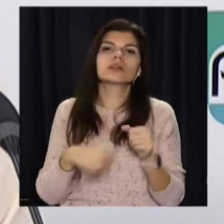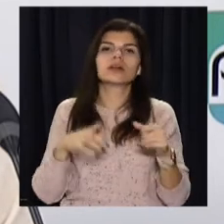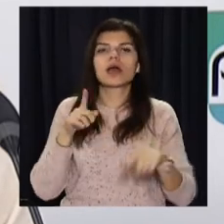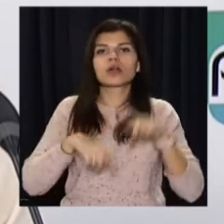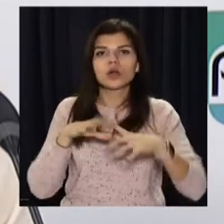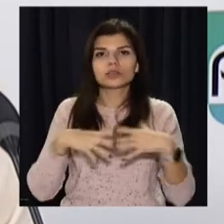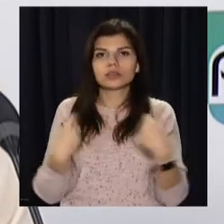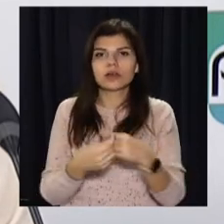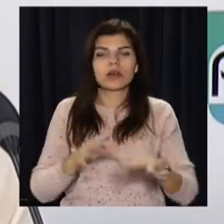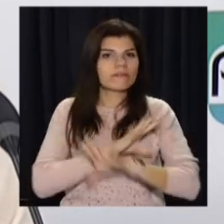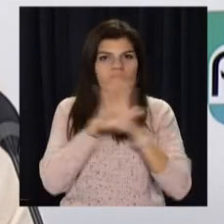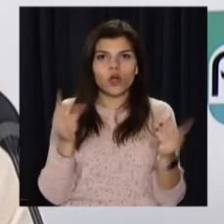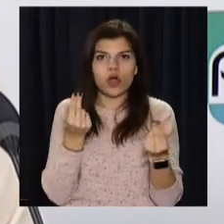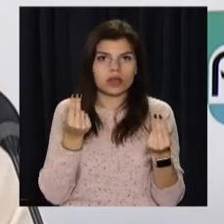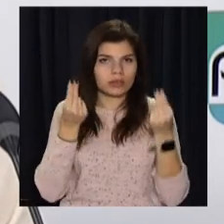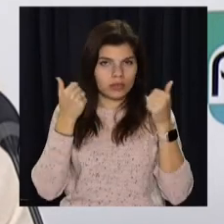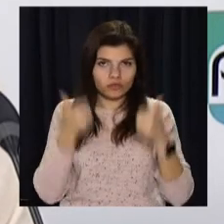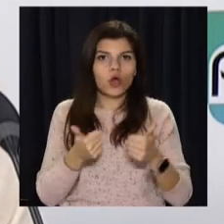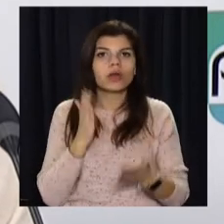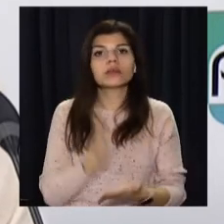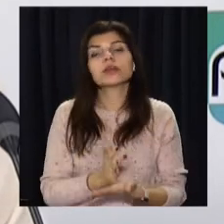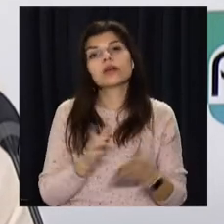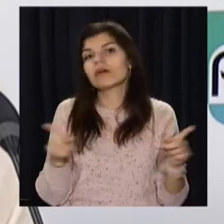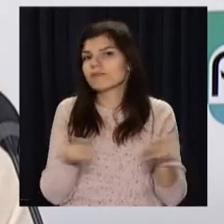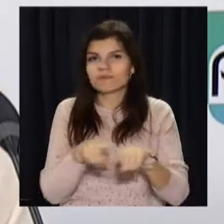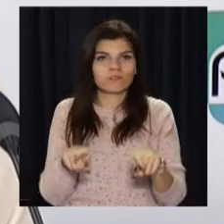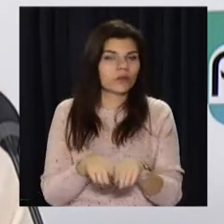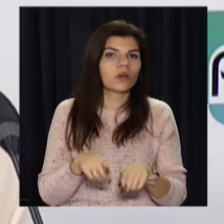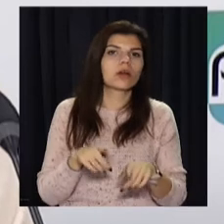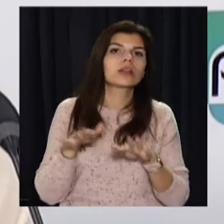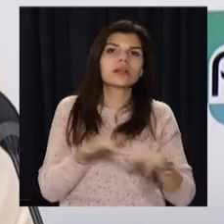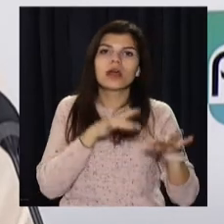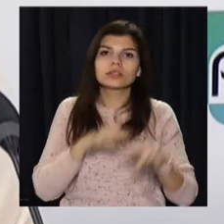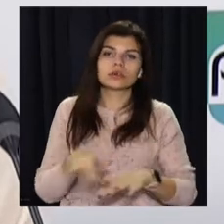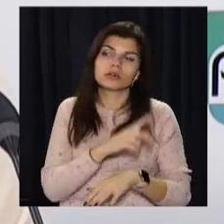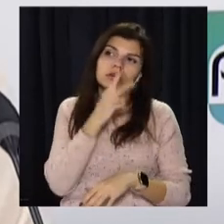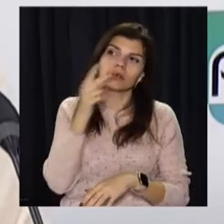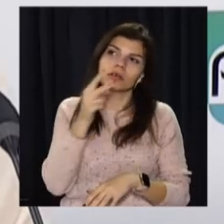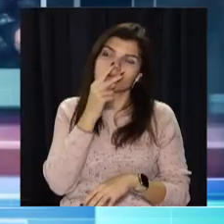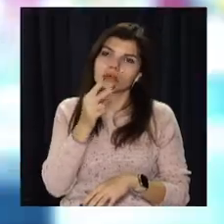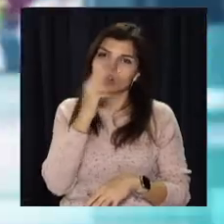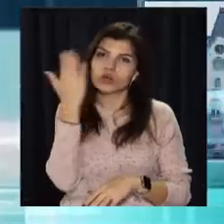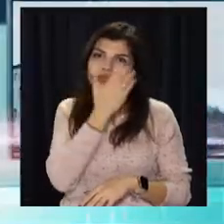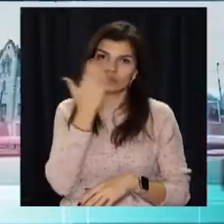має все, це алгоритм дій, який дитина бере як основу.